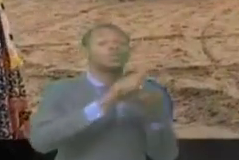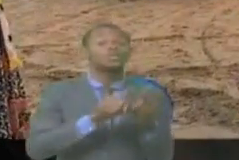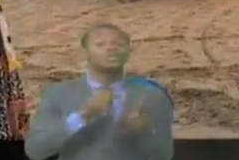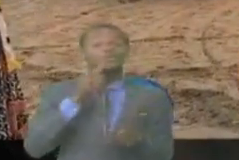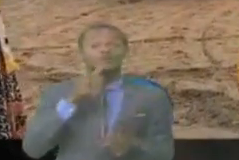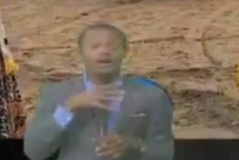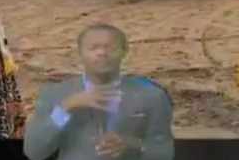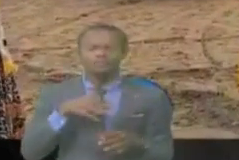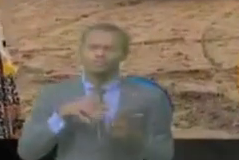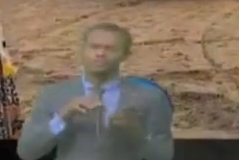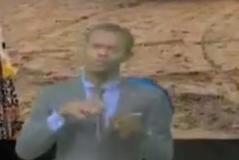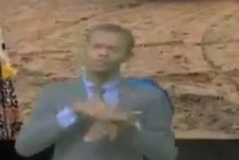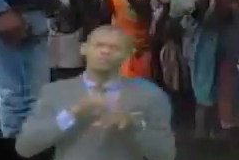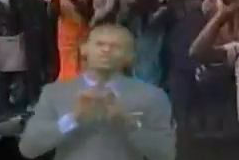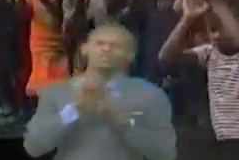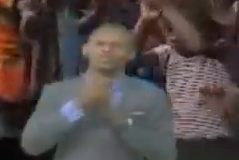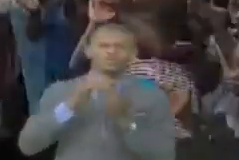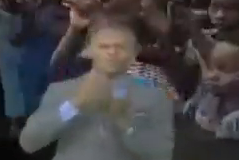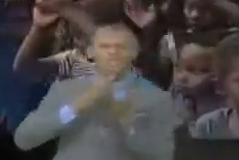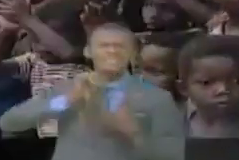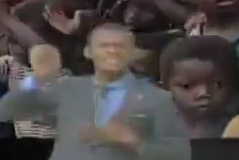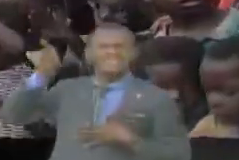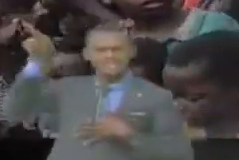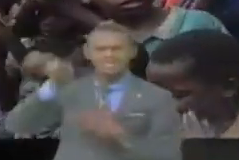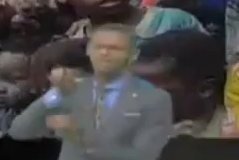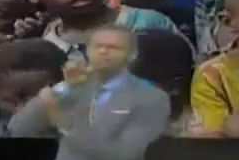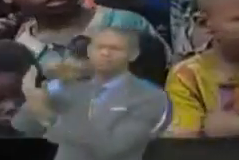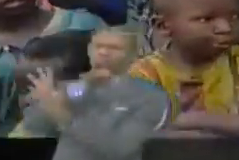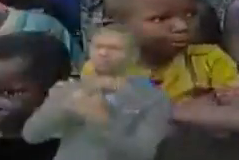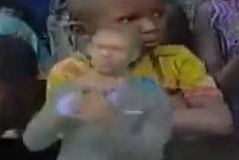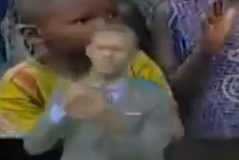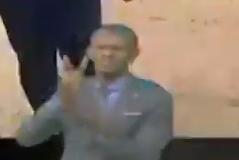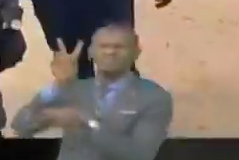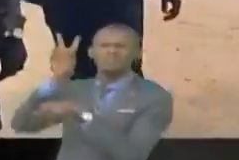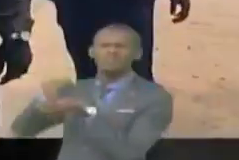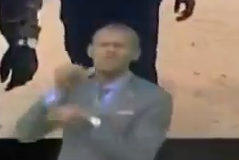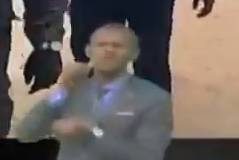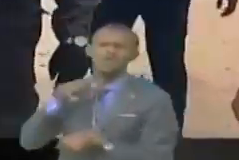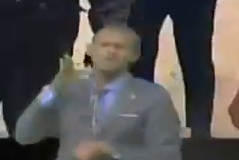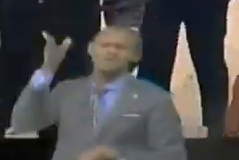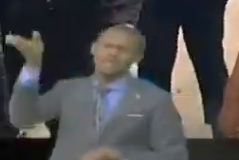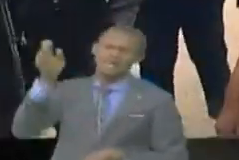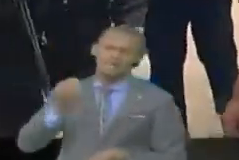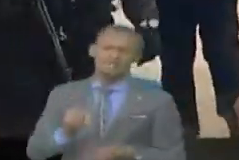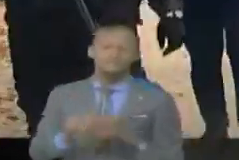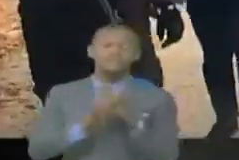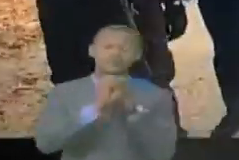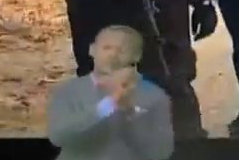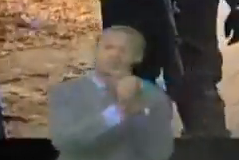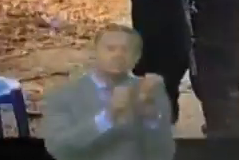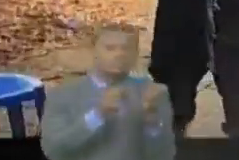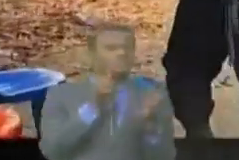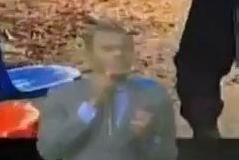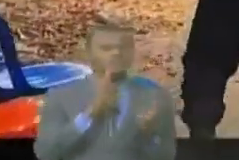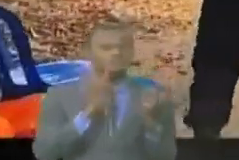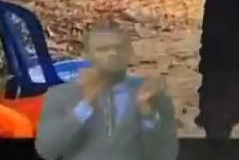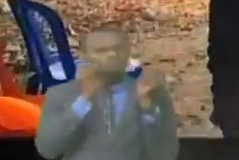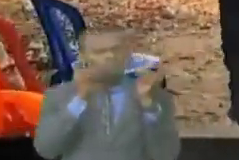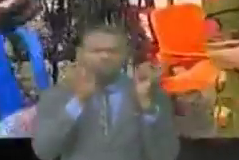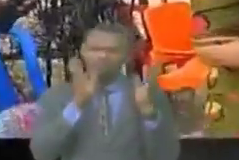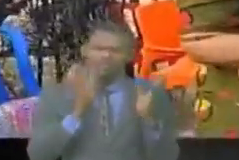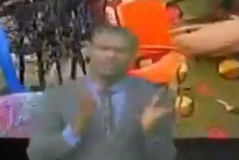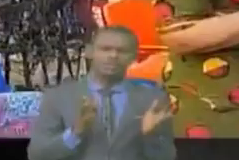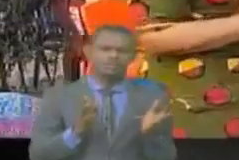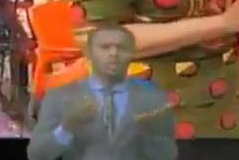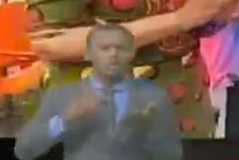sécuritaire dans l'est du pays et les violences faites aux femmes et aux jeunes filles. Par ailleurs, Jules César Mbosso a demandé à la